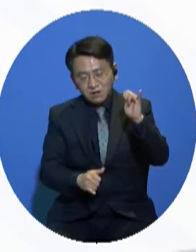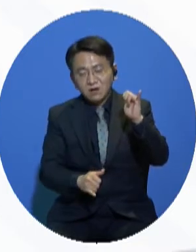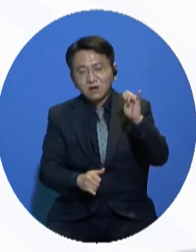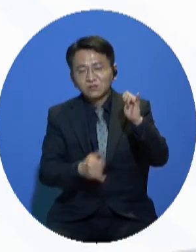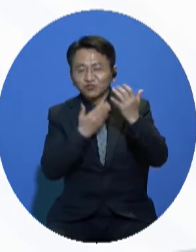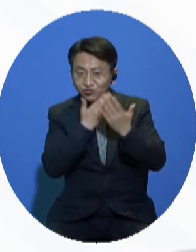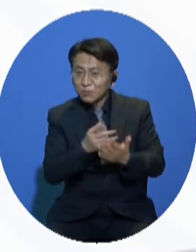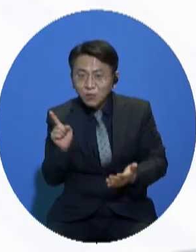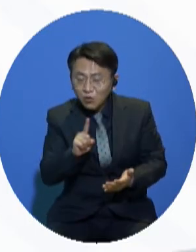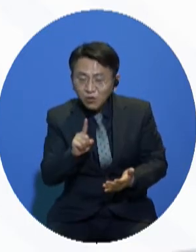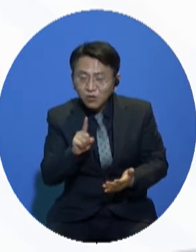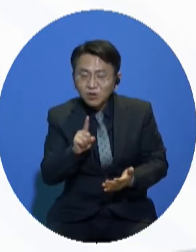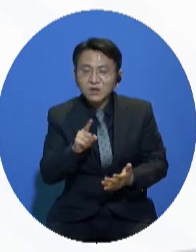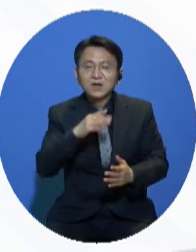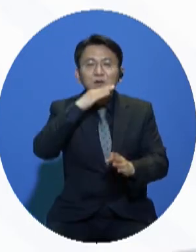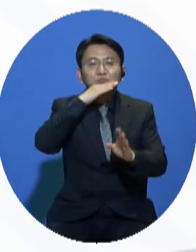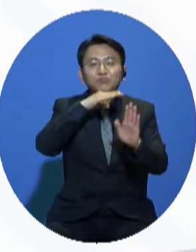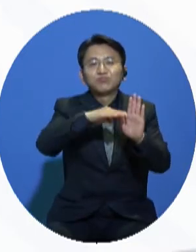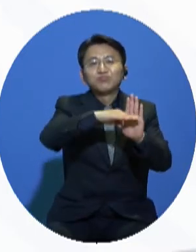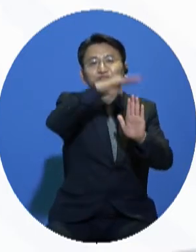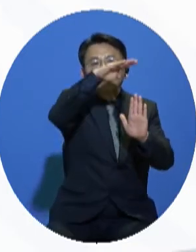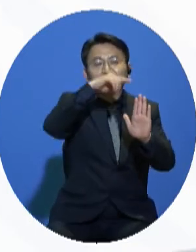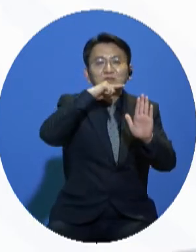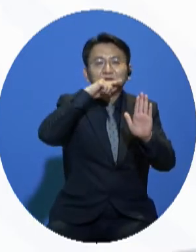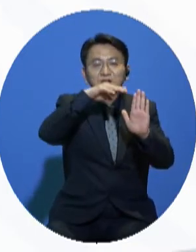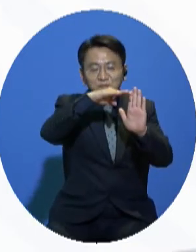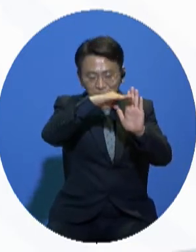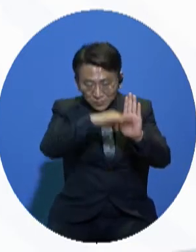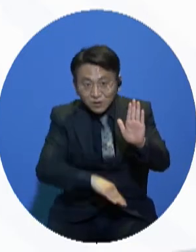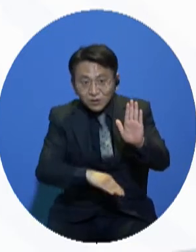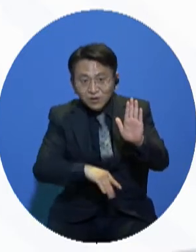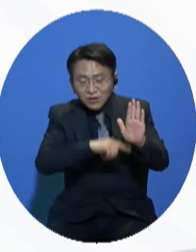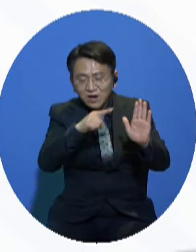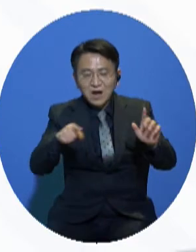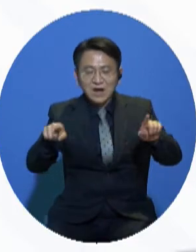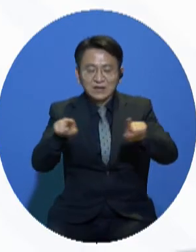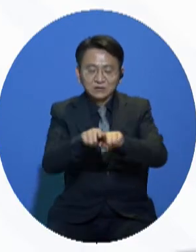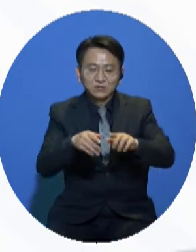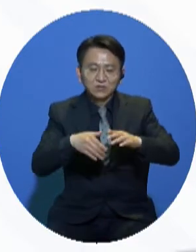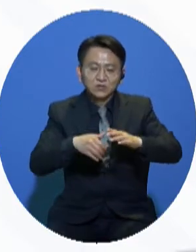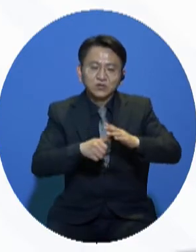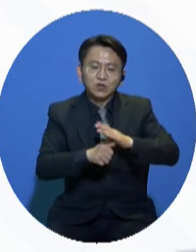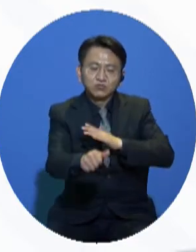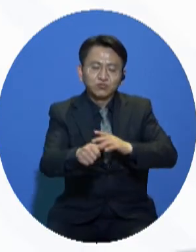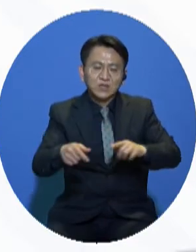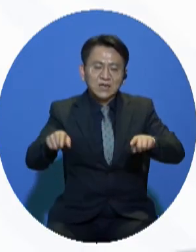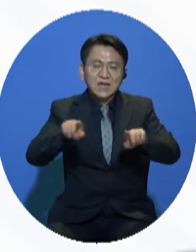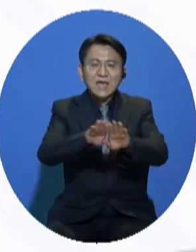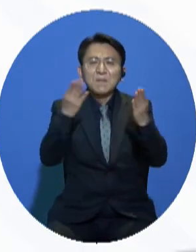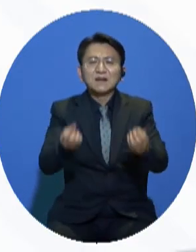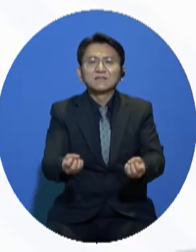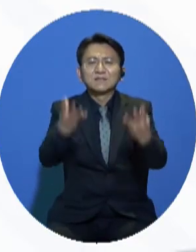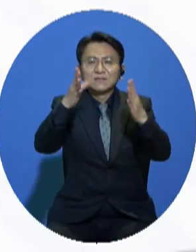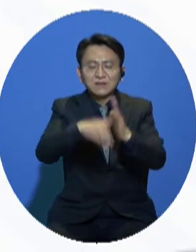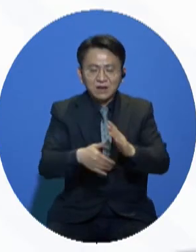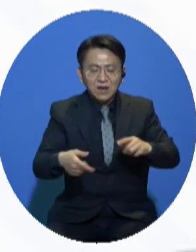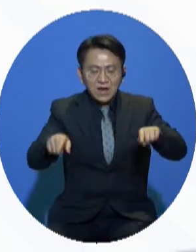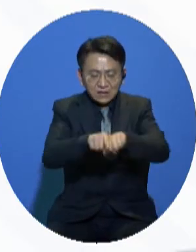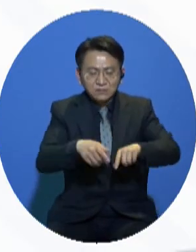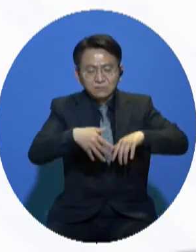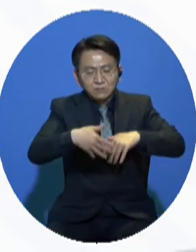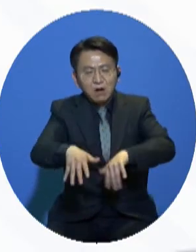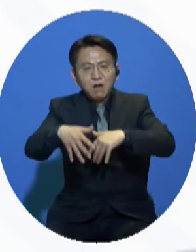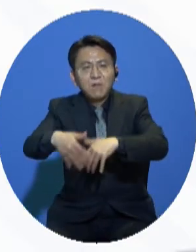텐데요. 바로 남한과 북한의 at the opening ceremony 선수 대표단이 개막식 때 공동으로